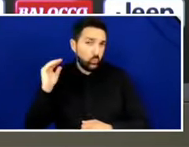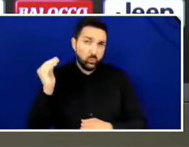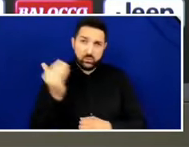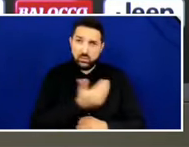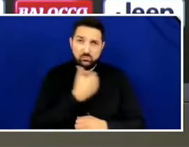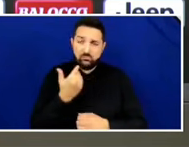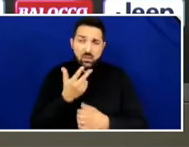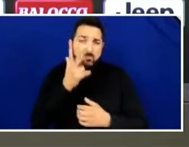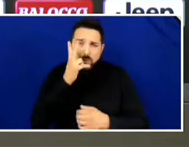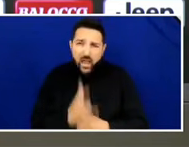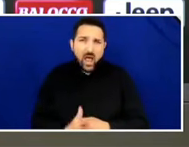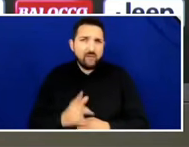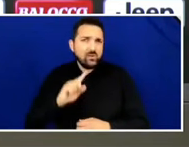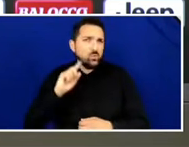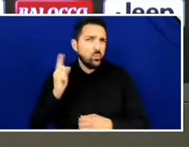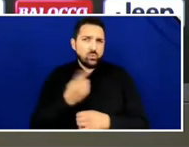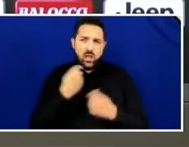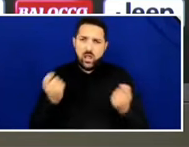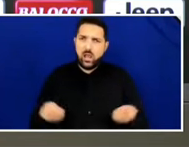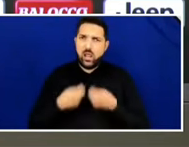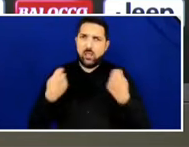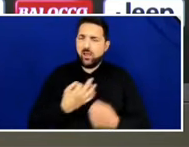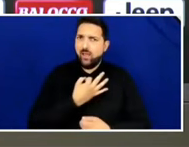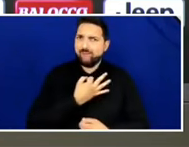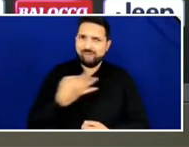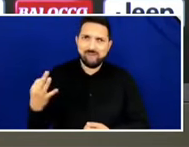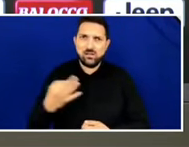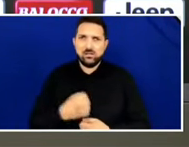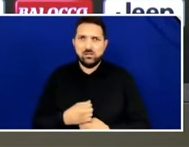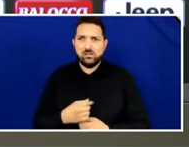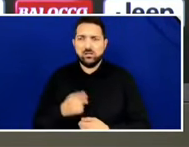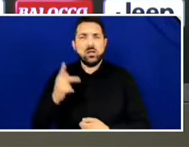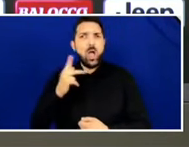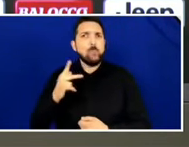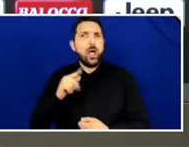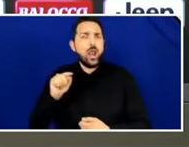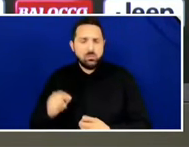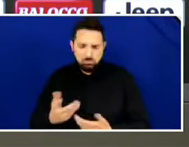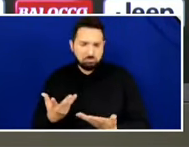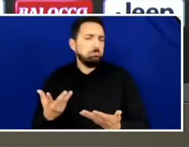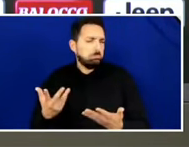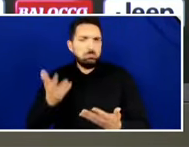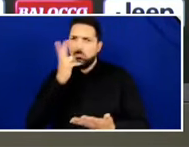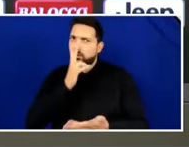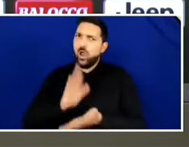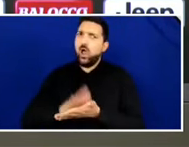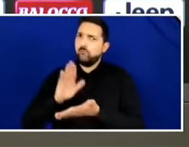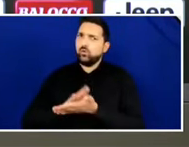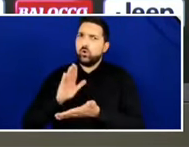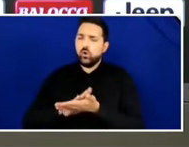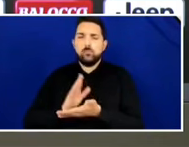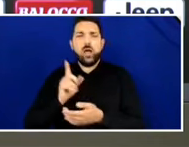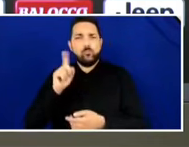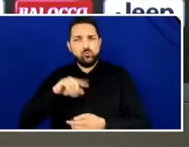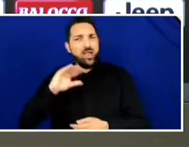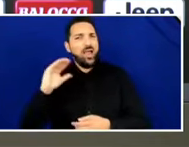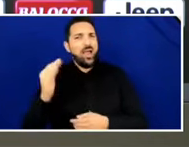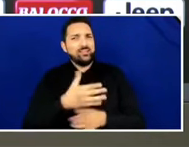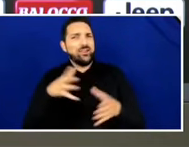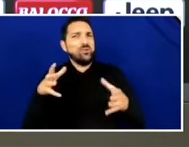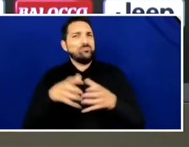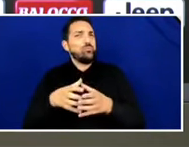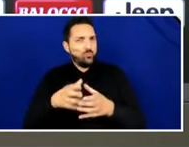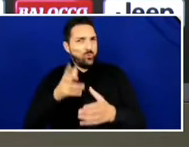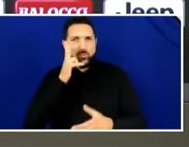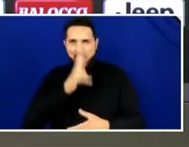gli dimostrano nel campo in partita ha fatto un'ottima prestazione anche lui eh come i suoi compagni e sono molto